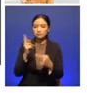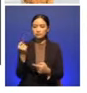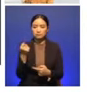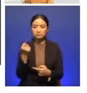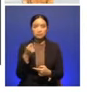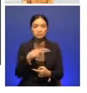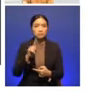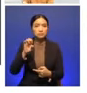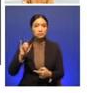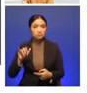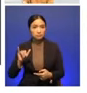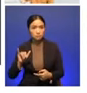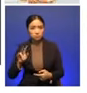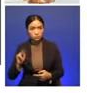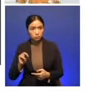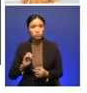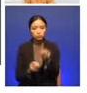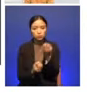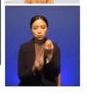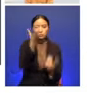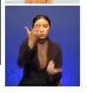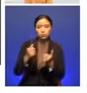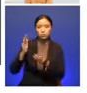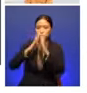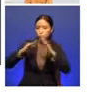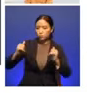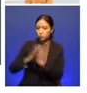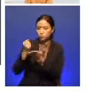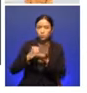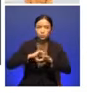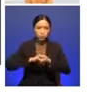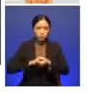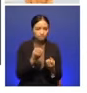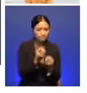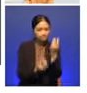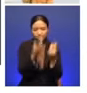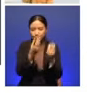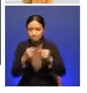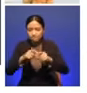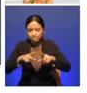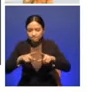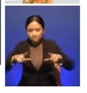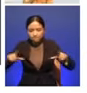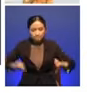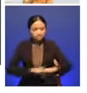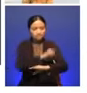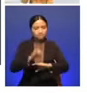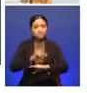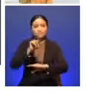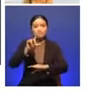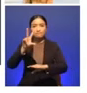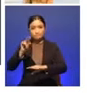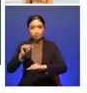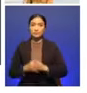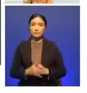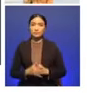ได้รับความร่วมมือจากวัดเนี่ยให้ปลูกป่าขึ้นมาประมาณอีก 20-30 ไร่โดยเรามีหลักคิดครับว่าเราไม่ใช่ปลูกป่าอะ